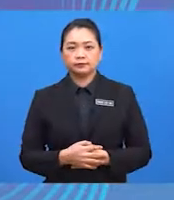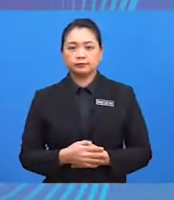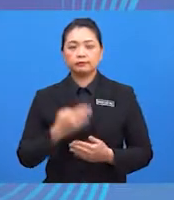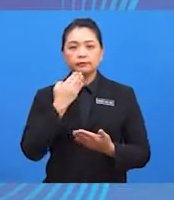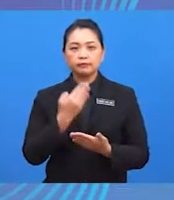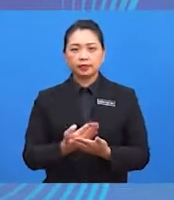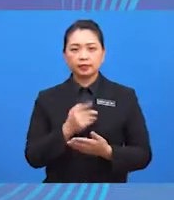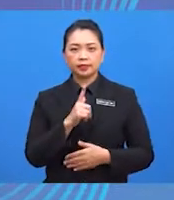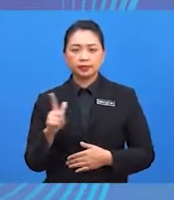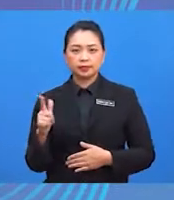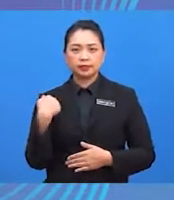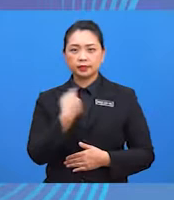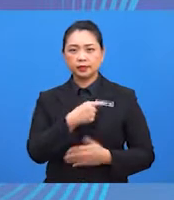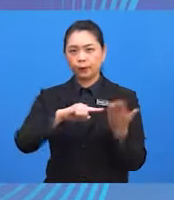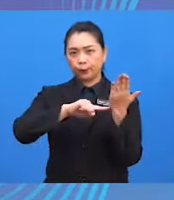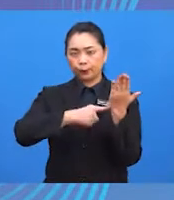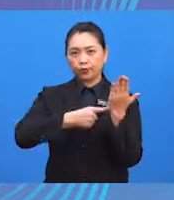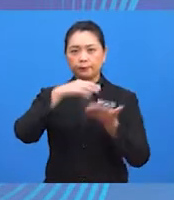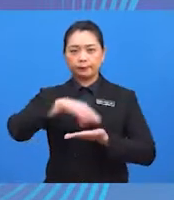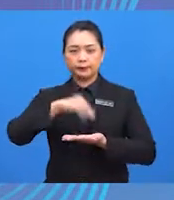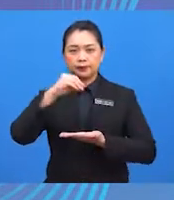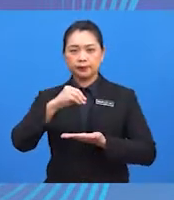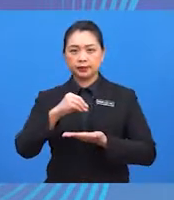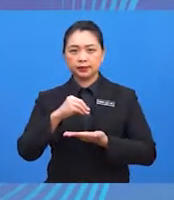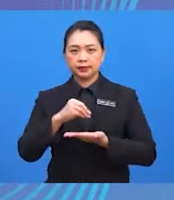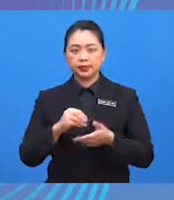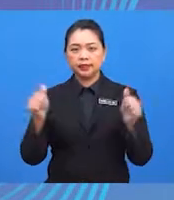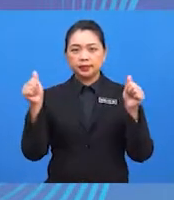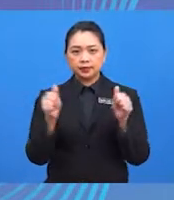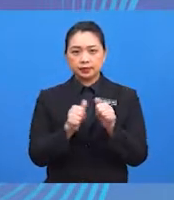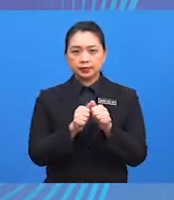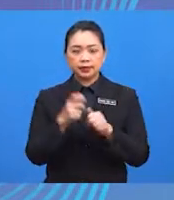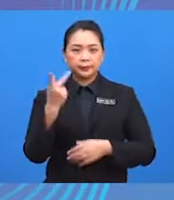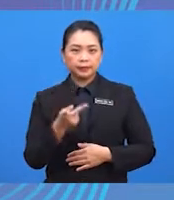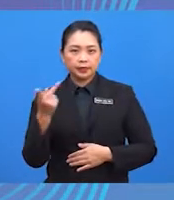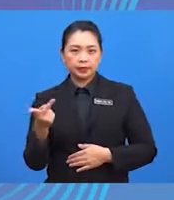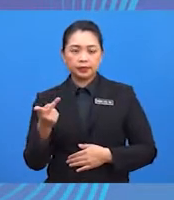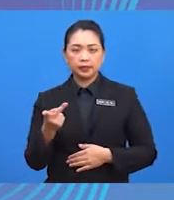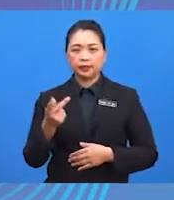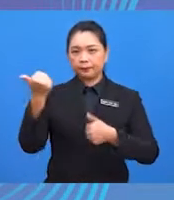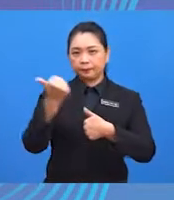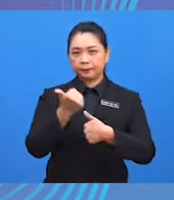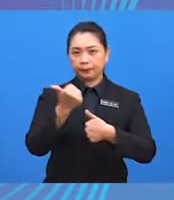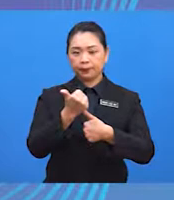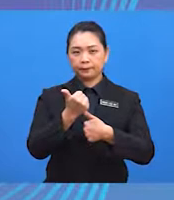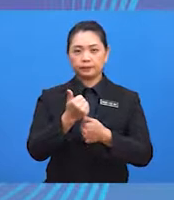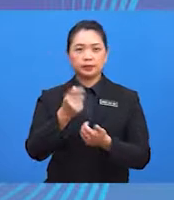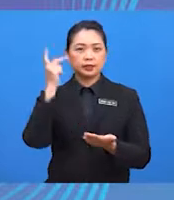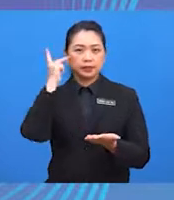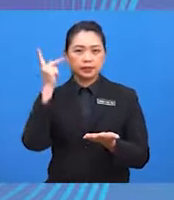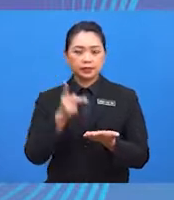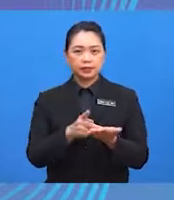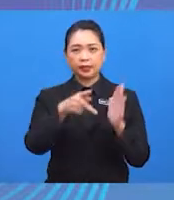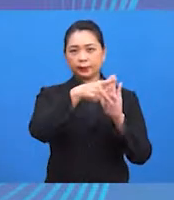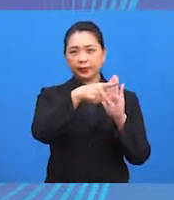Baiklah, kita mulakan pembelajaran hari ini dengan perkara yang pertama, mengenali